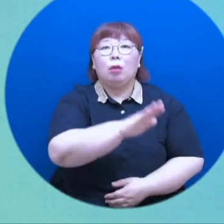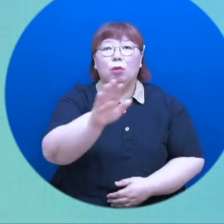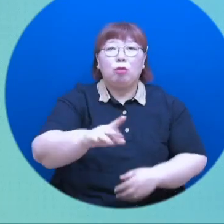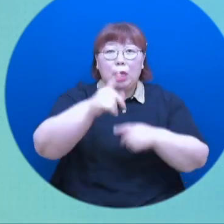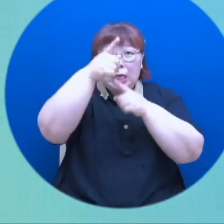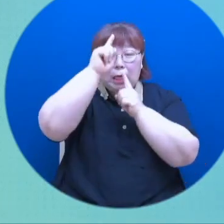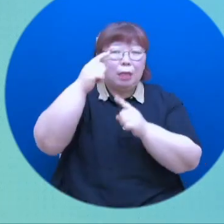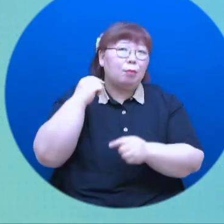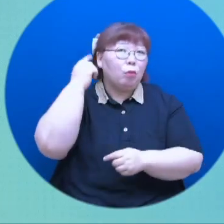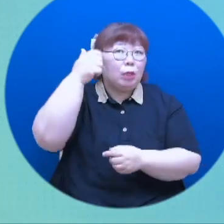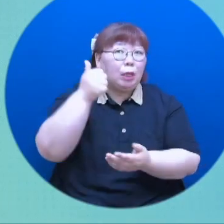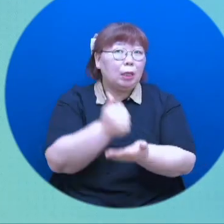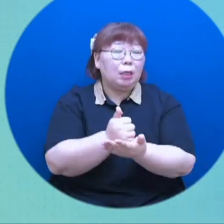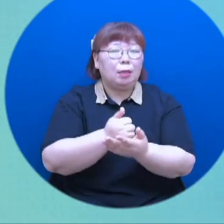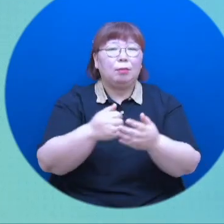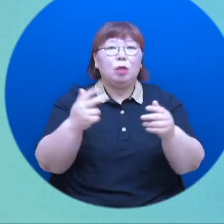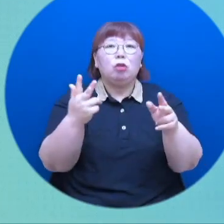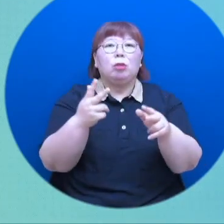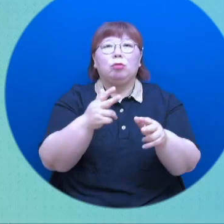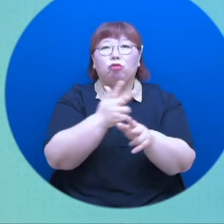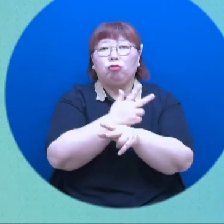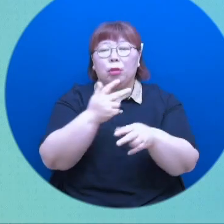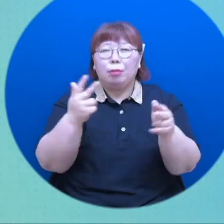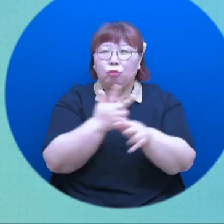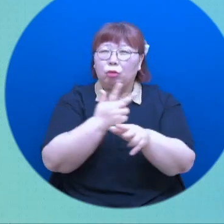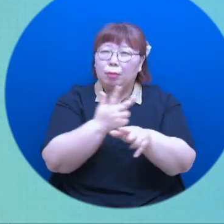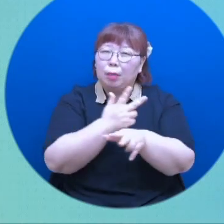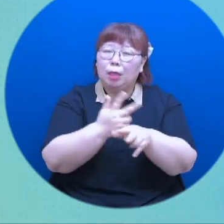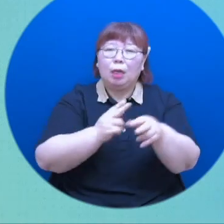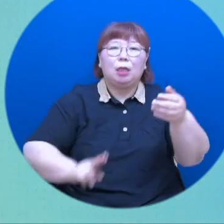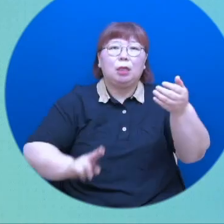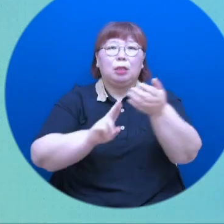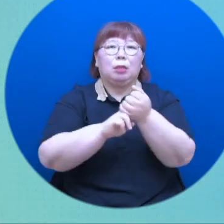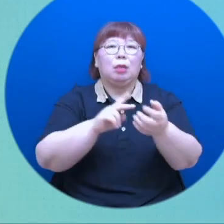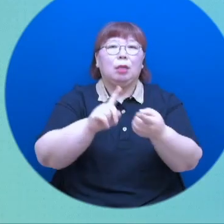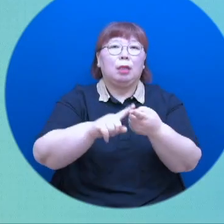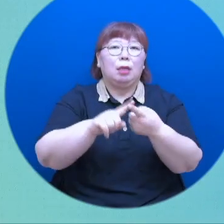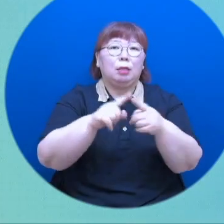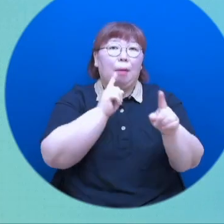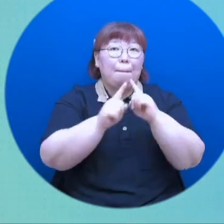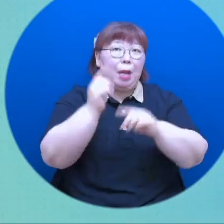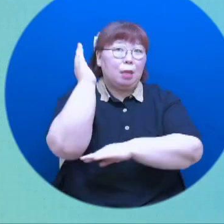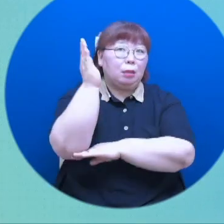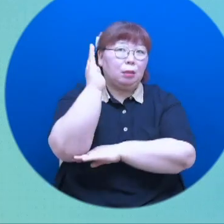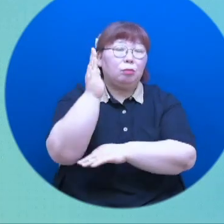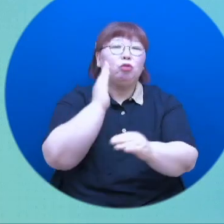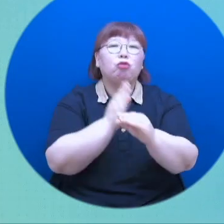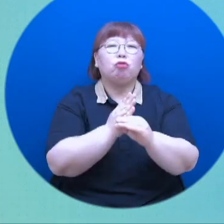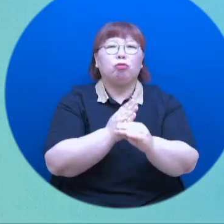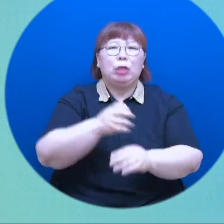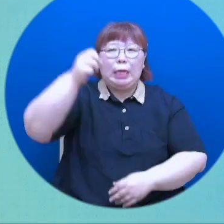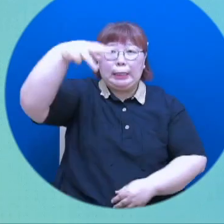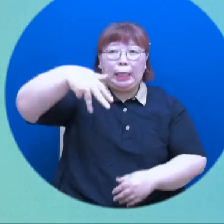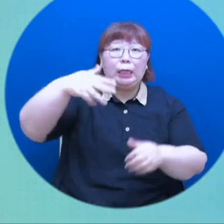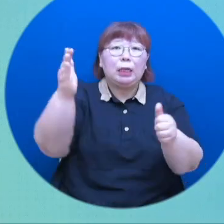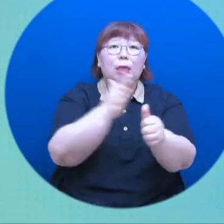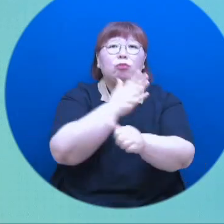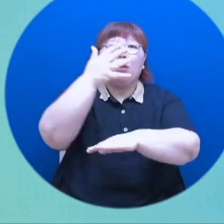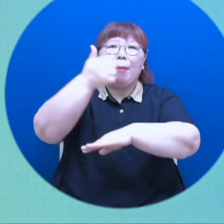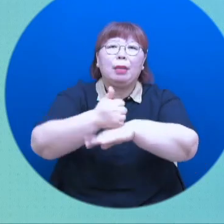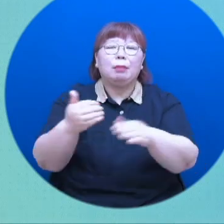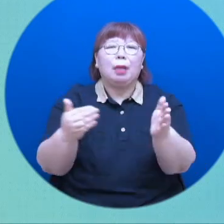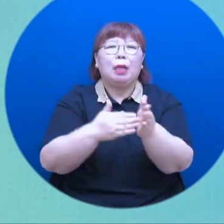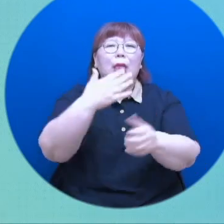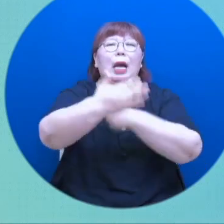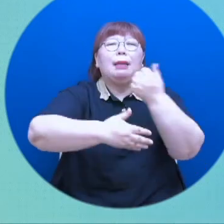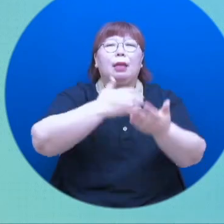목사님께서 주일날 기적 시리즈의 설교를 계속 듣고 있잖아요. 맞습니다. 창세기부터 요한계시록까지 하나님께서